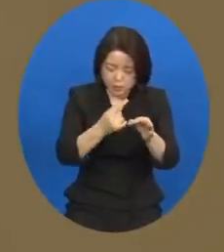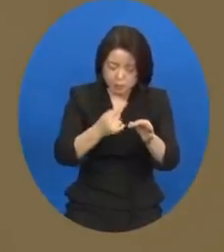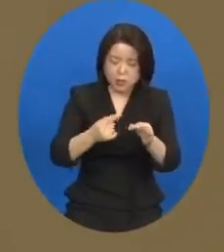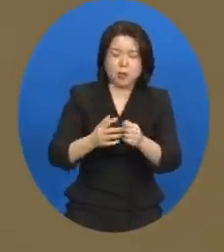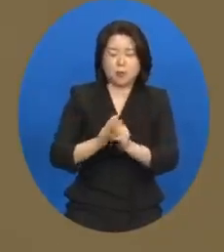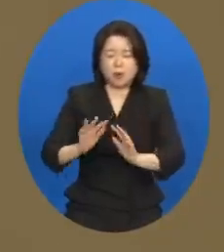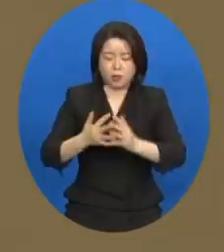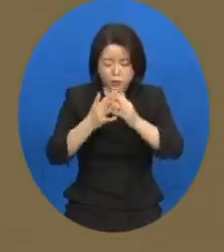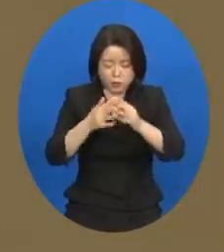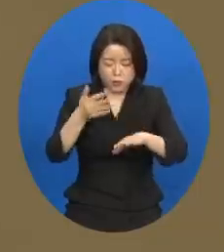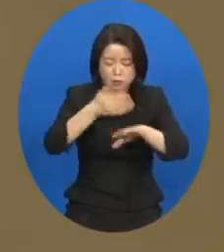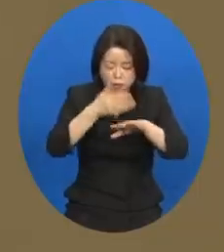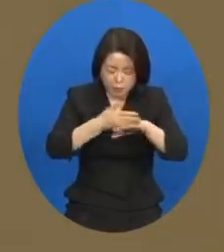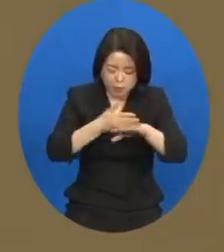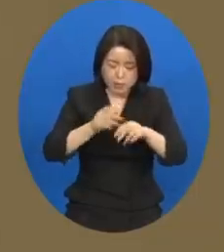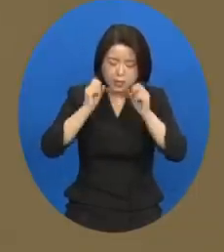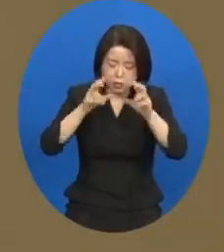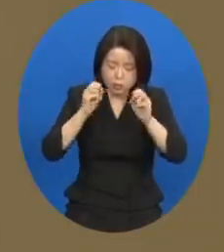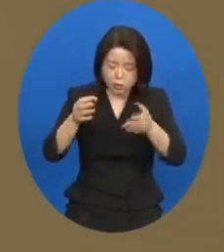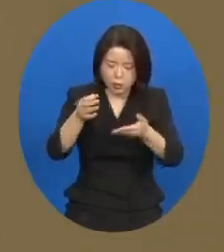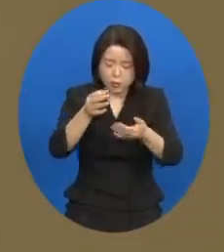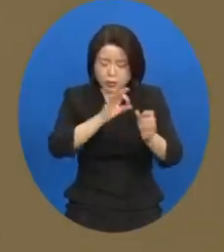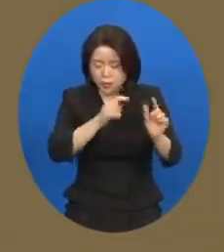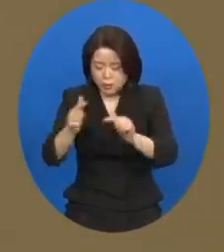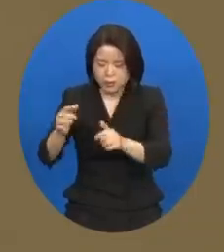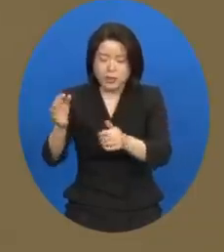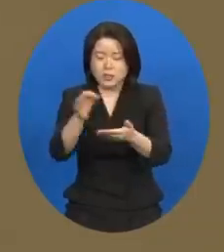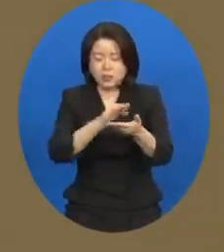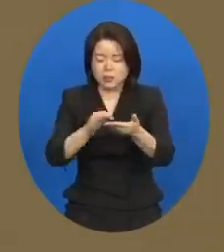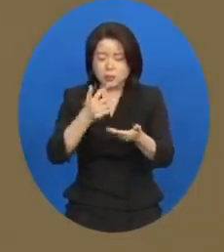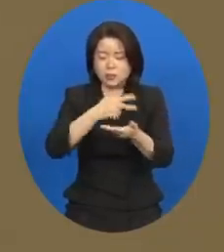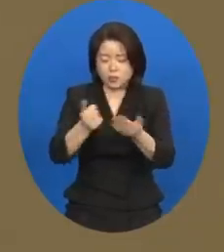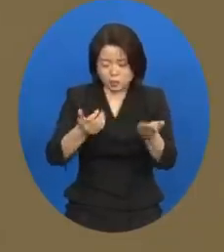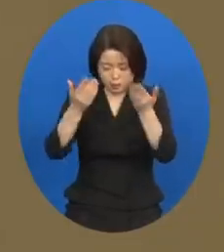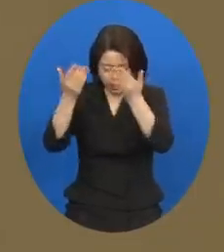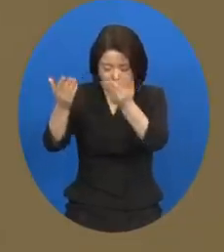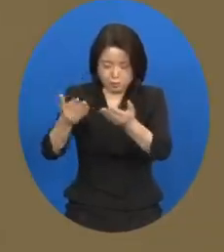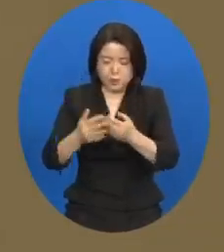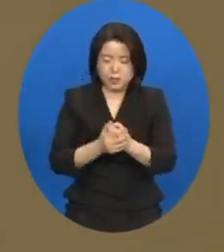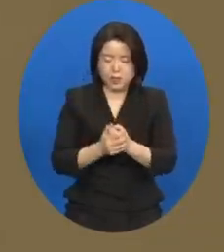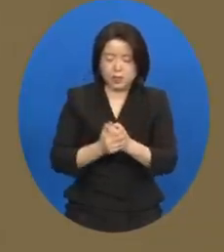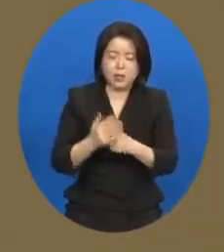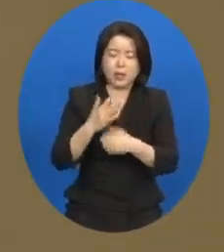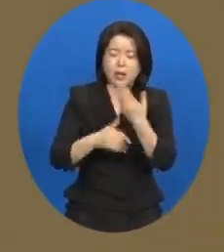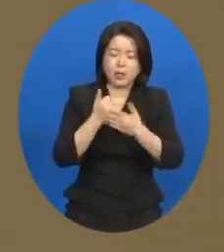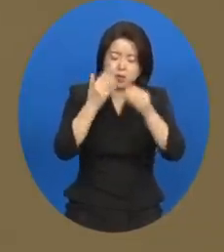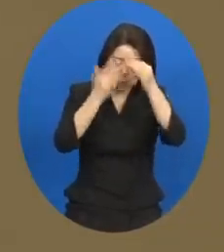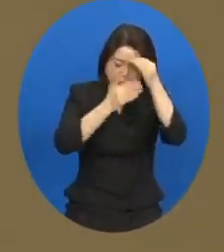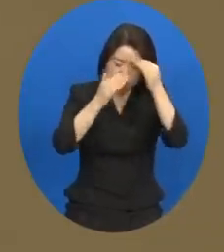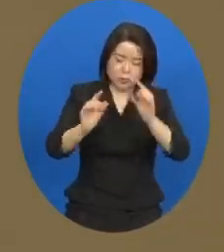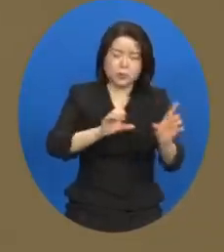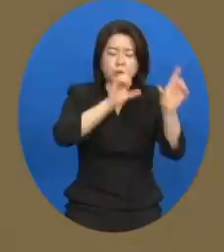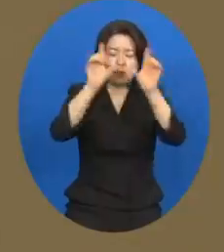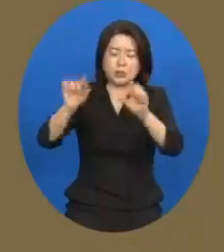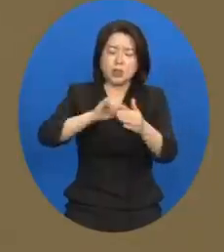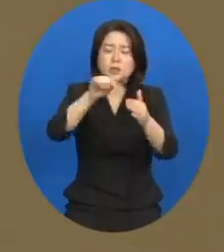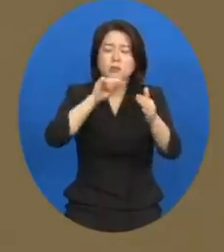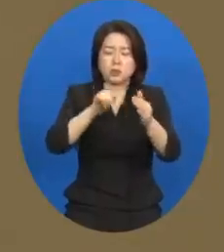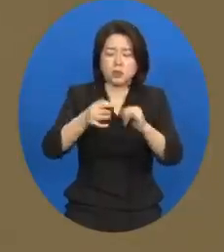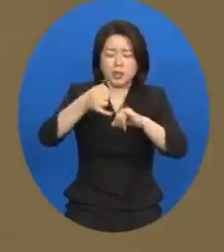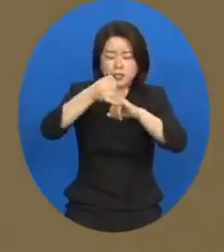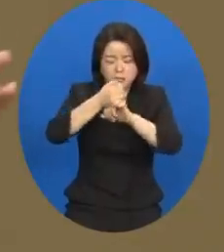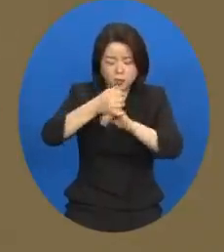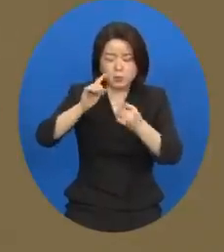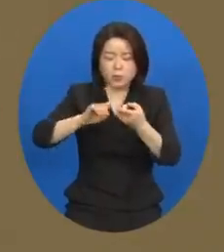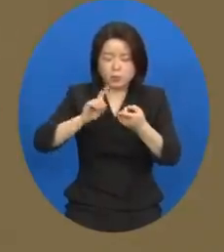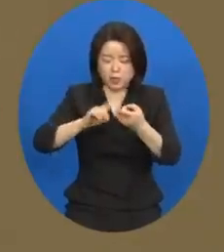건축헌금과 감사헌금과 선교헌금을 주님께 봉헌해 드립니다. 하나님, 성도들의 삶에 약속하신